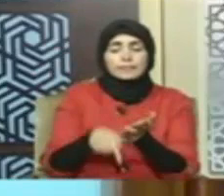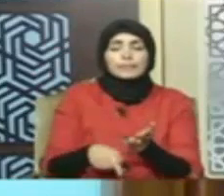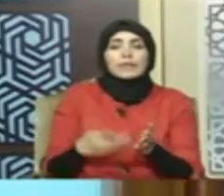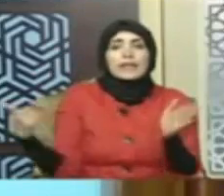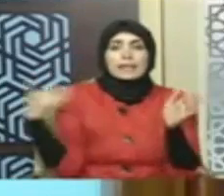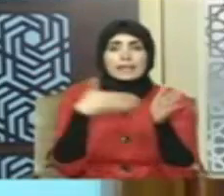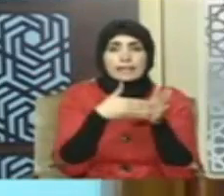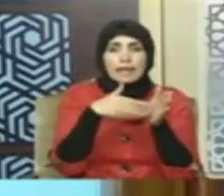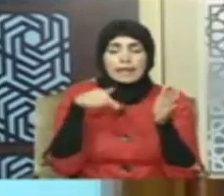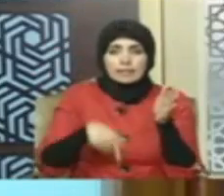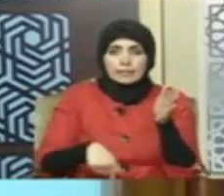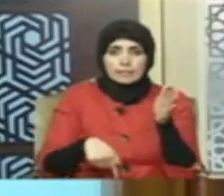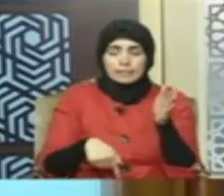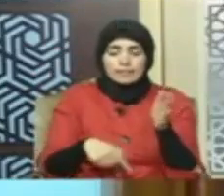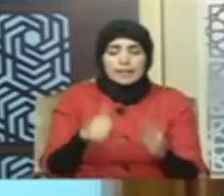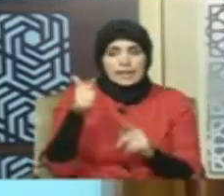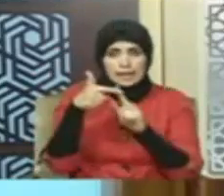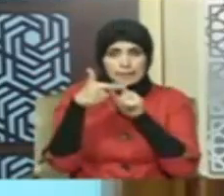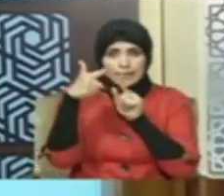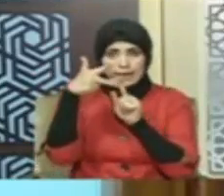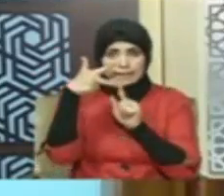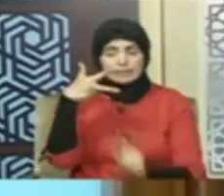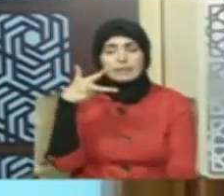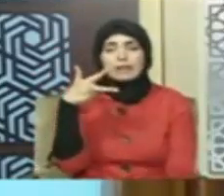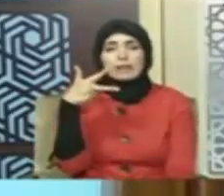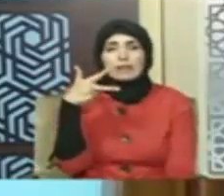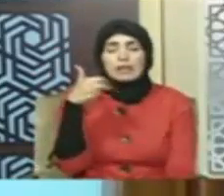نختم بثلاث نقاط.